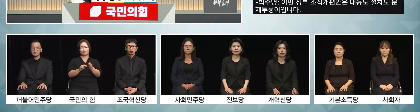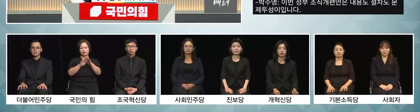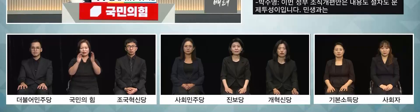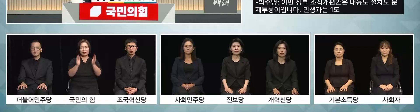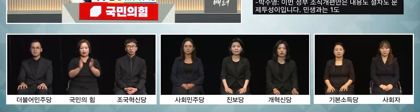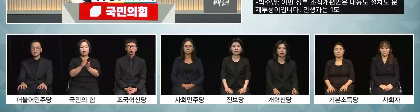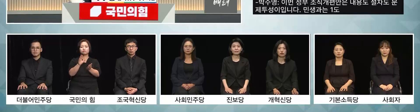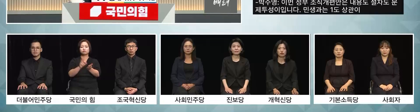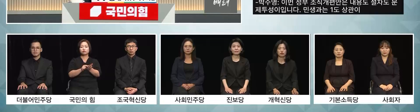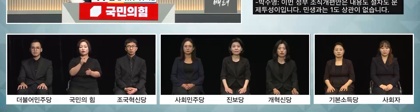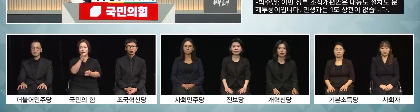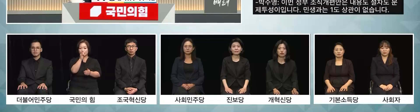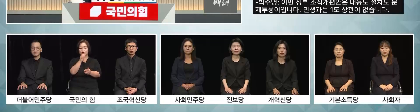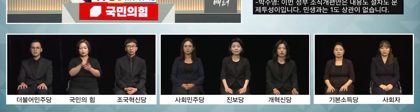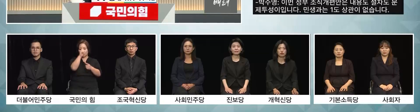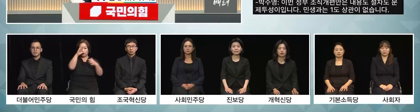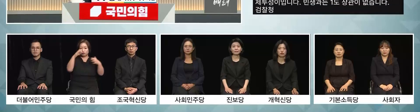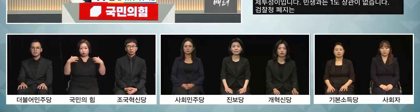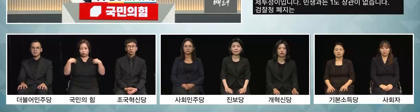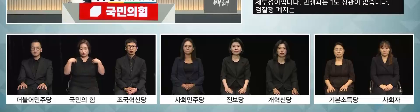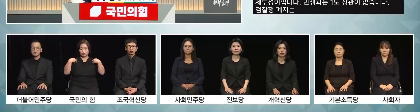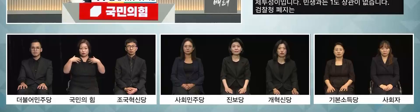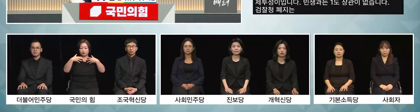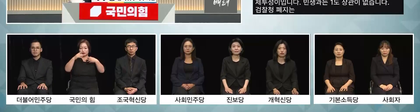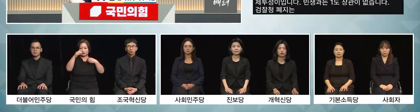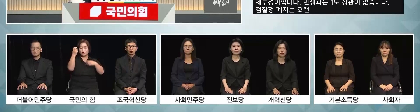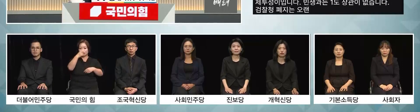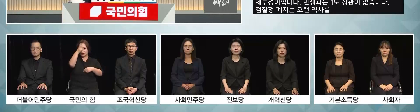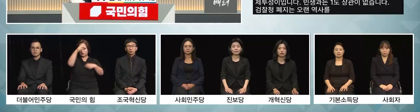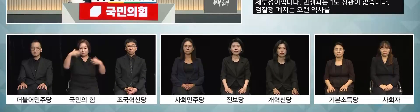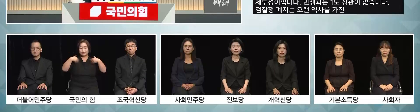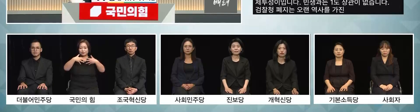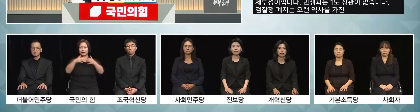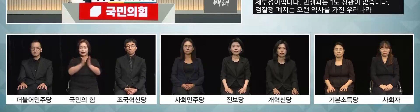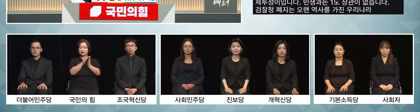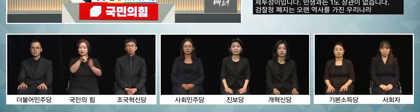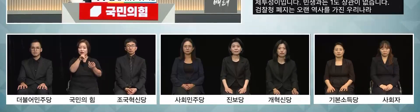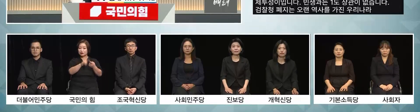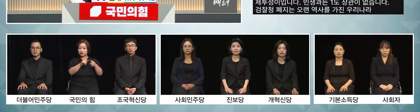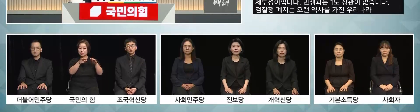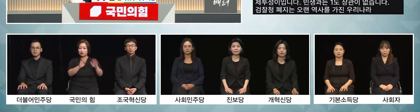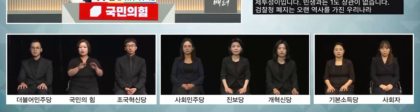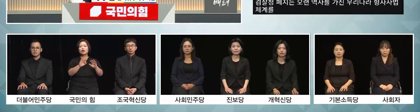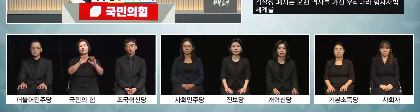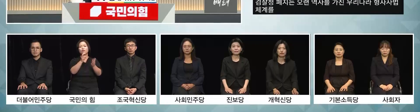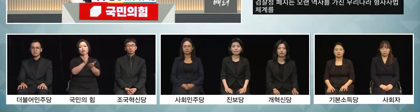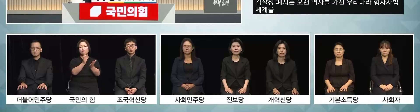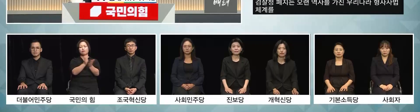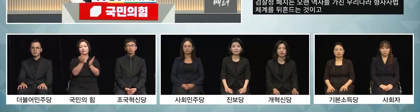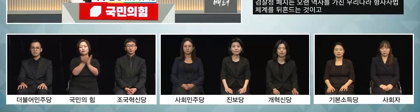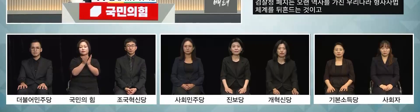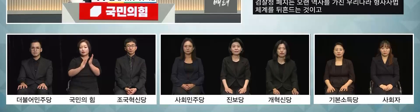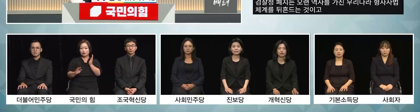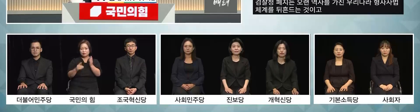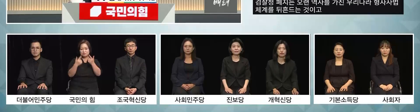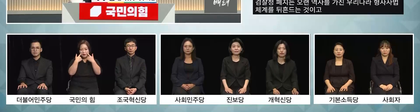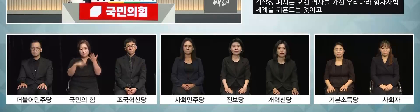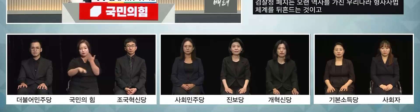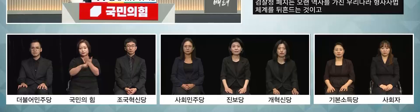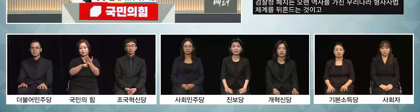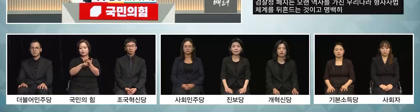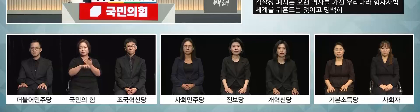없습니다. 검찰청 폐지는 오랜 역사를 가진 우리나라 형사사법 체계를 뒤흔드는 것이고 명백히